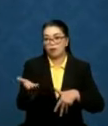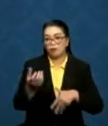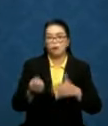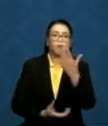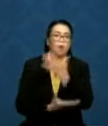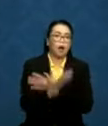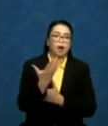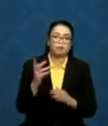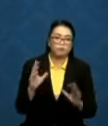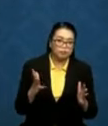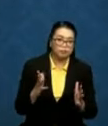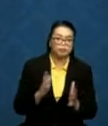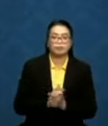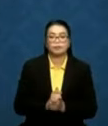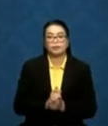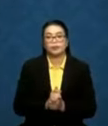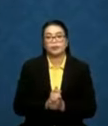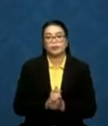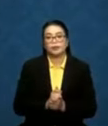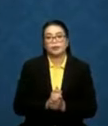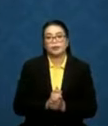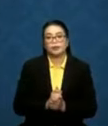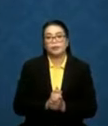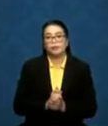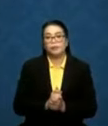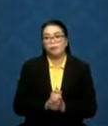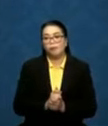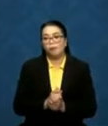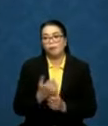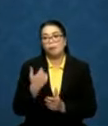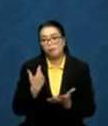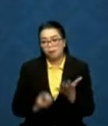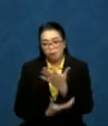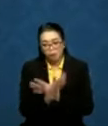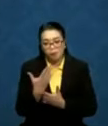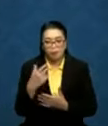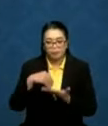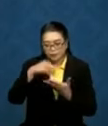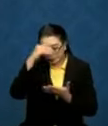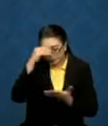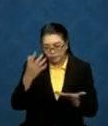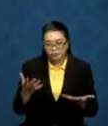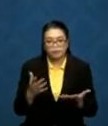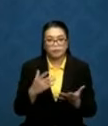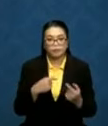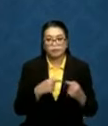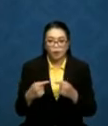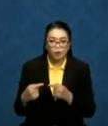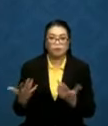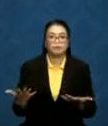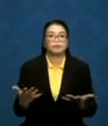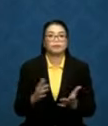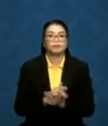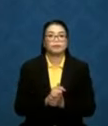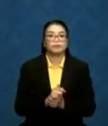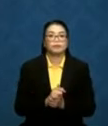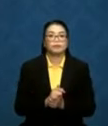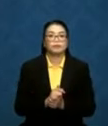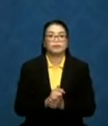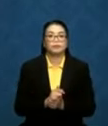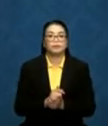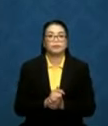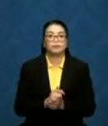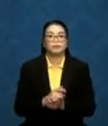โอกาสอ่าไม่ได้มีโอกาสได้เรียนต่อระดับ